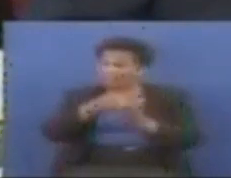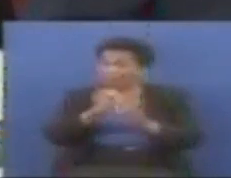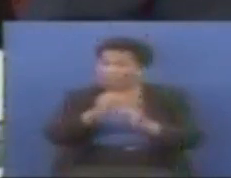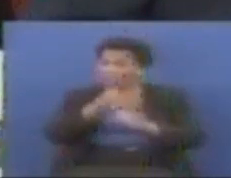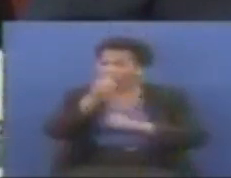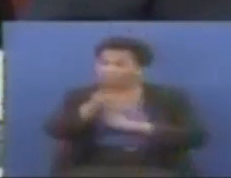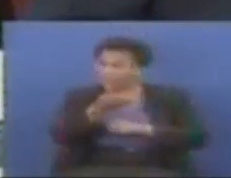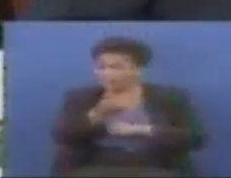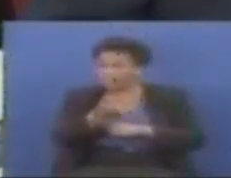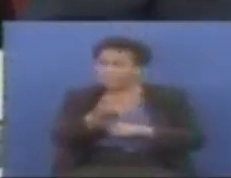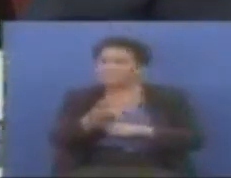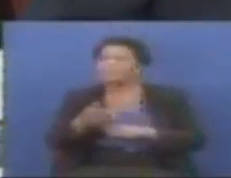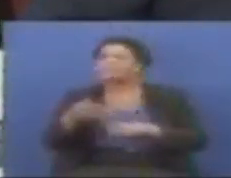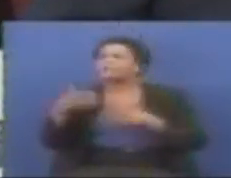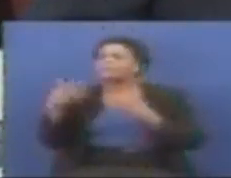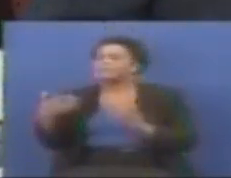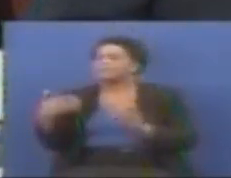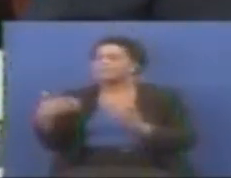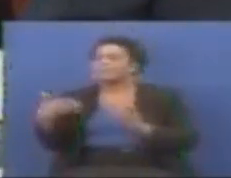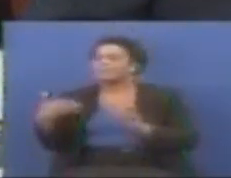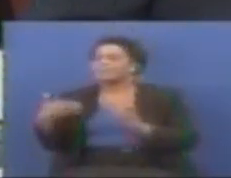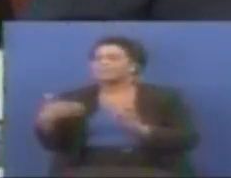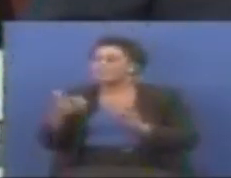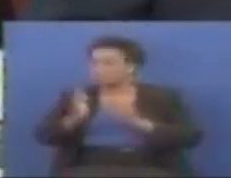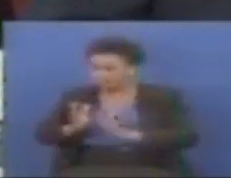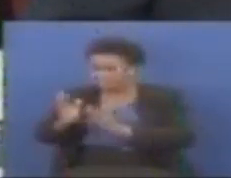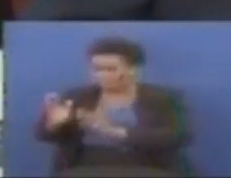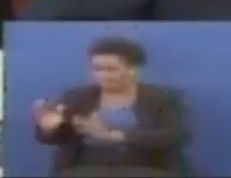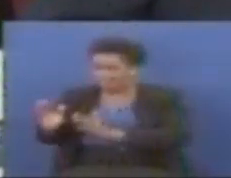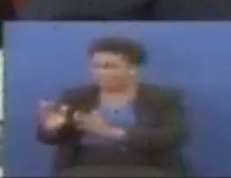au wanasambazwa katika mikoa yote kwenda